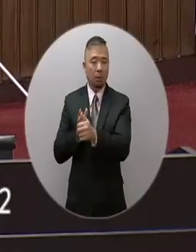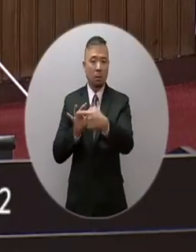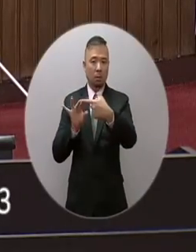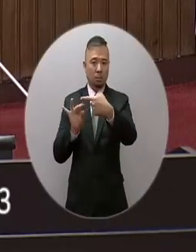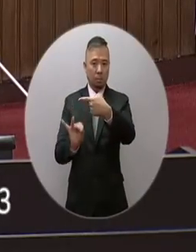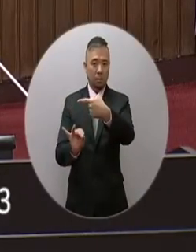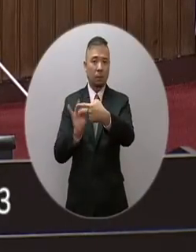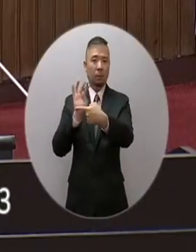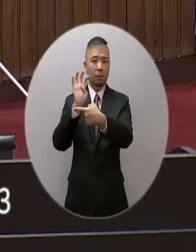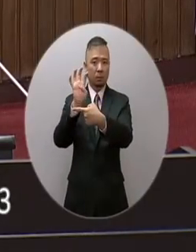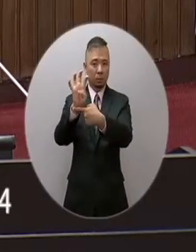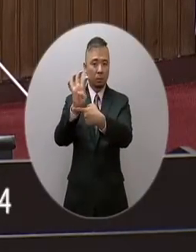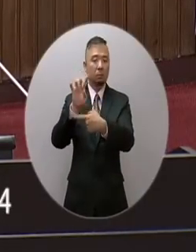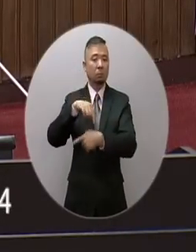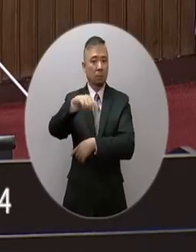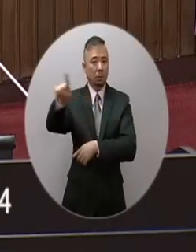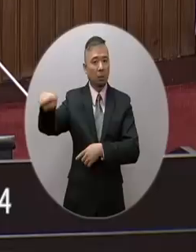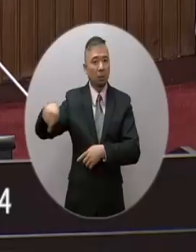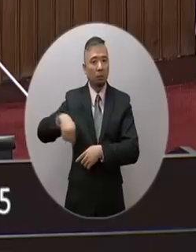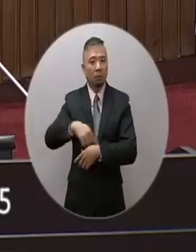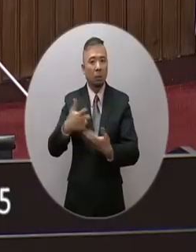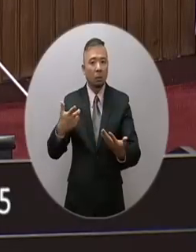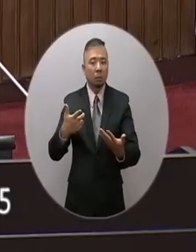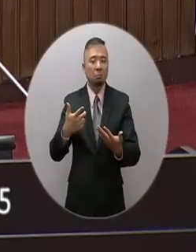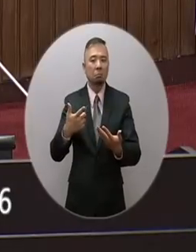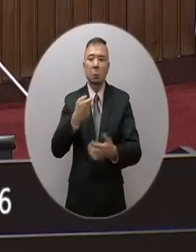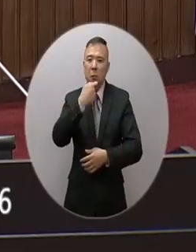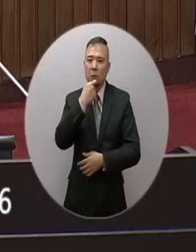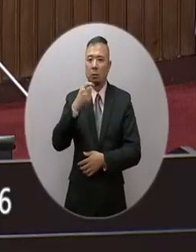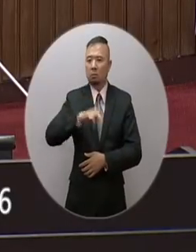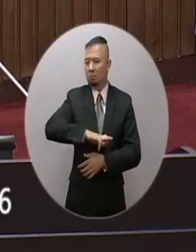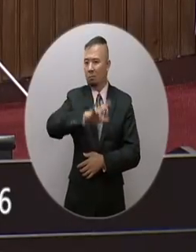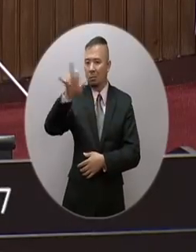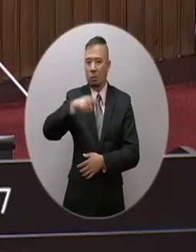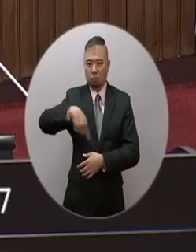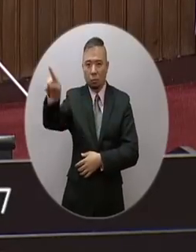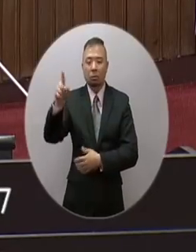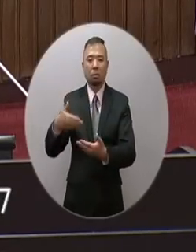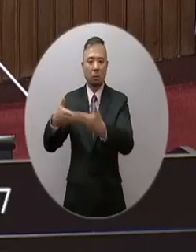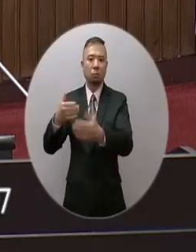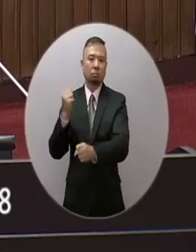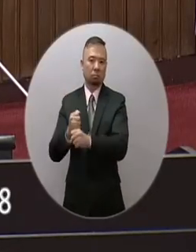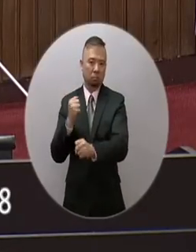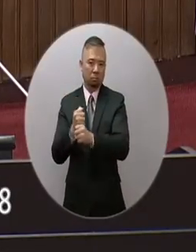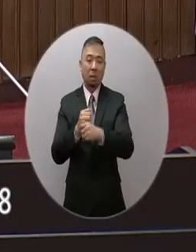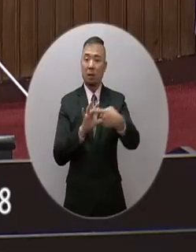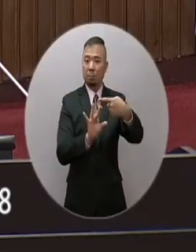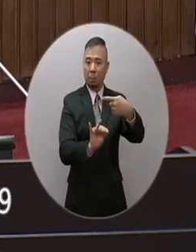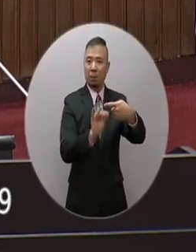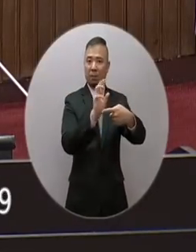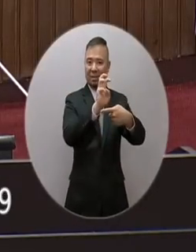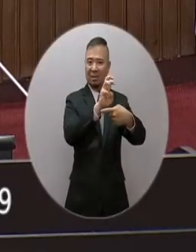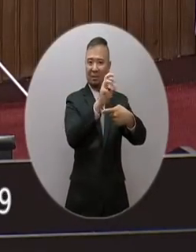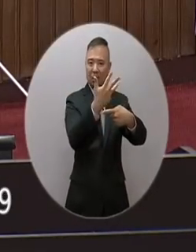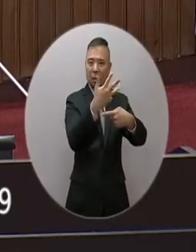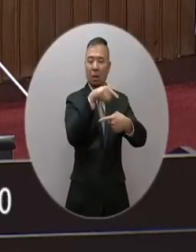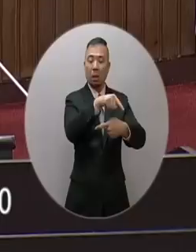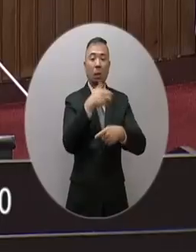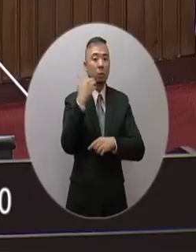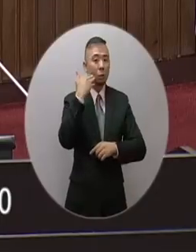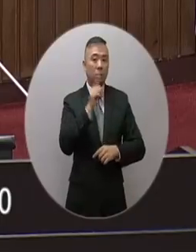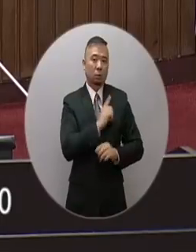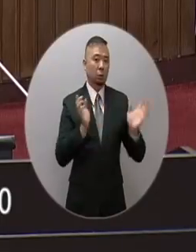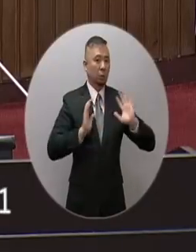40%的人愿意赴大陆就业，38%的人愿意让孩子去大陆念